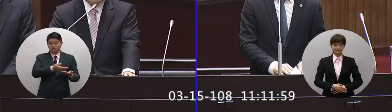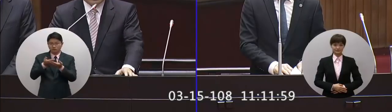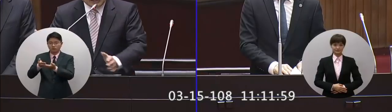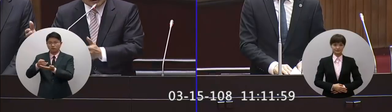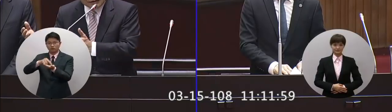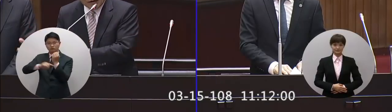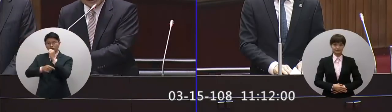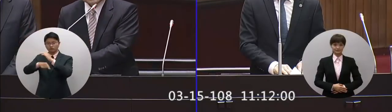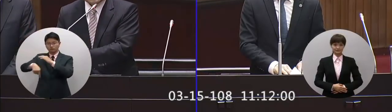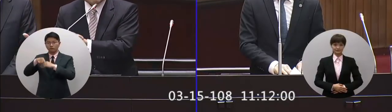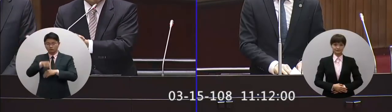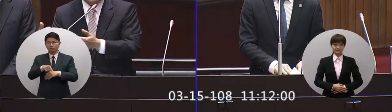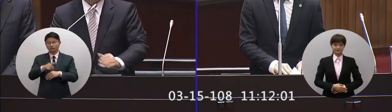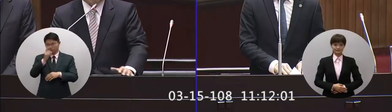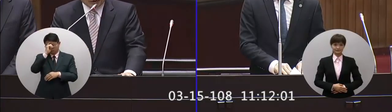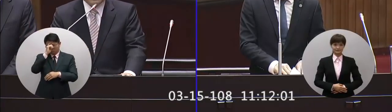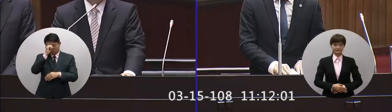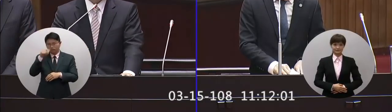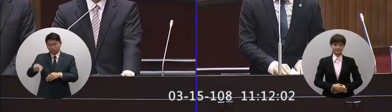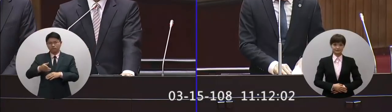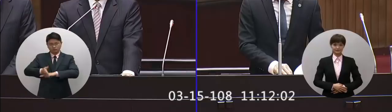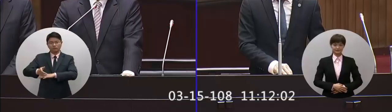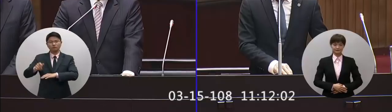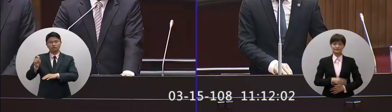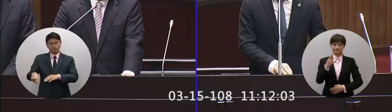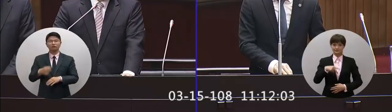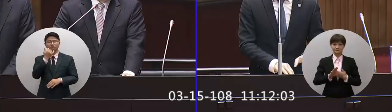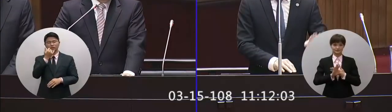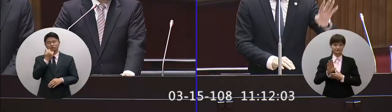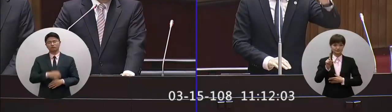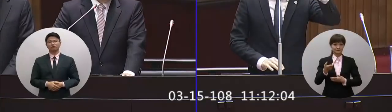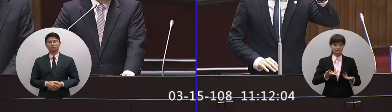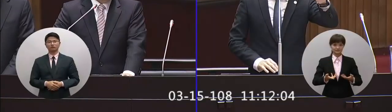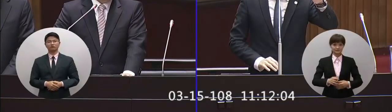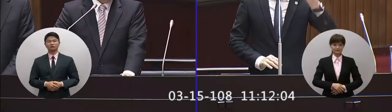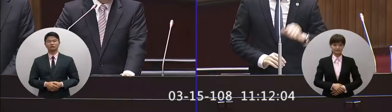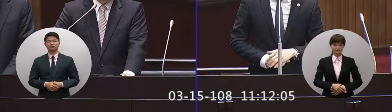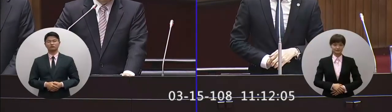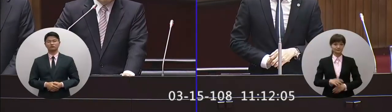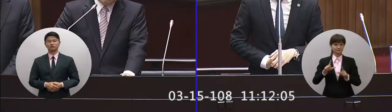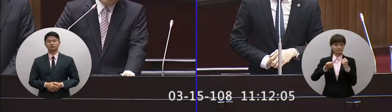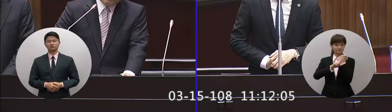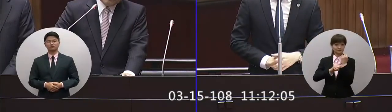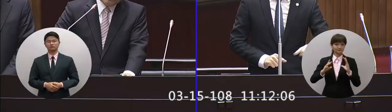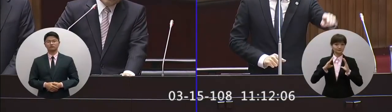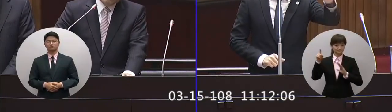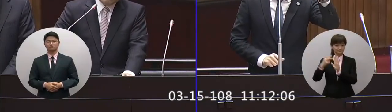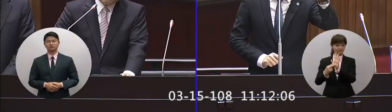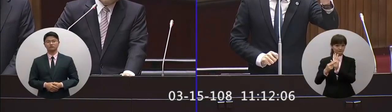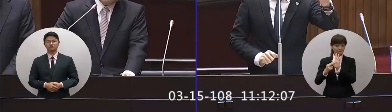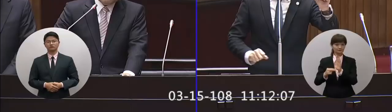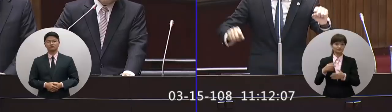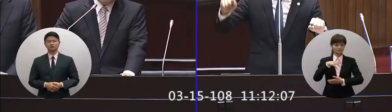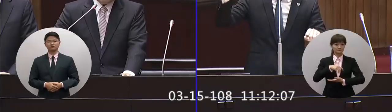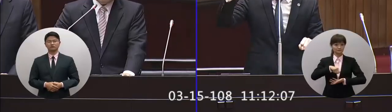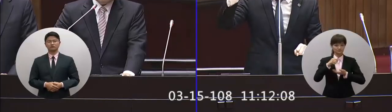的贵院会当照行政的版本来个通过。 啊，另外就是吼， 我头拄仔讲，即、這个大法官的解说内底讲到